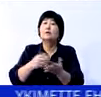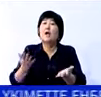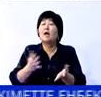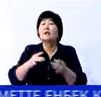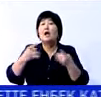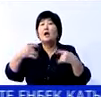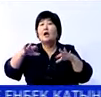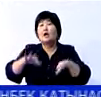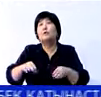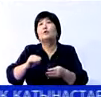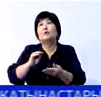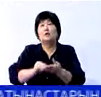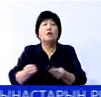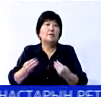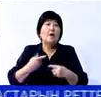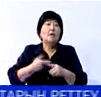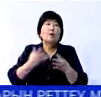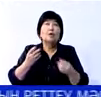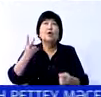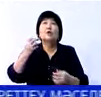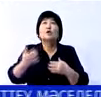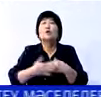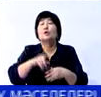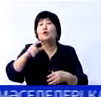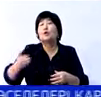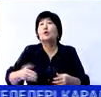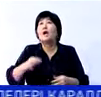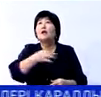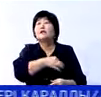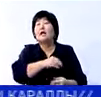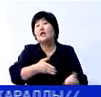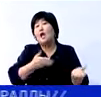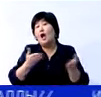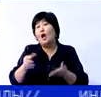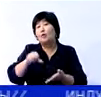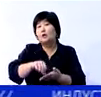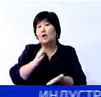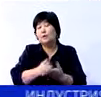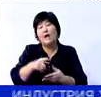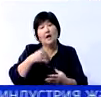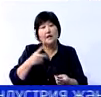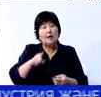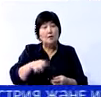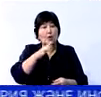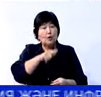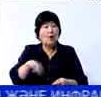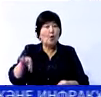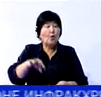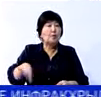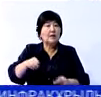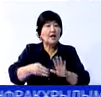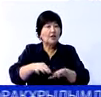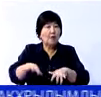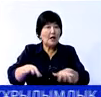компьютерден өткізіп біліп беріп жатыр. Бұл күні 200-ге жуық тұрғын заңгерлердің қабылдауында болды. Айта кетейік, Науқанды облыс бойынша